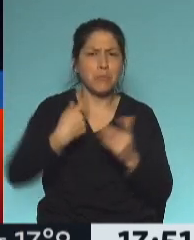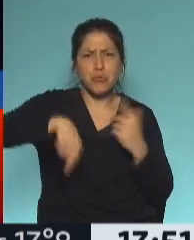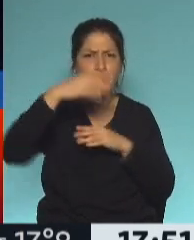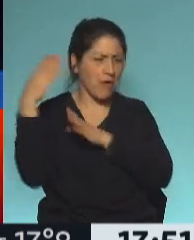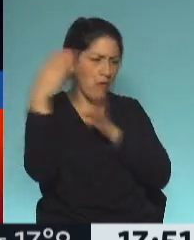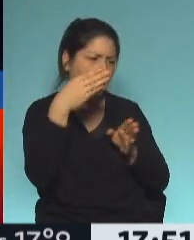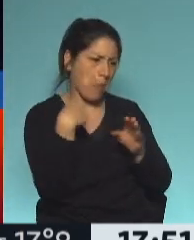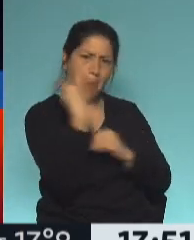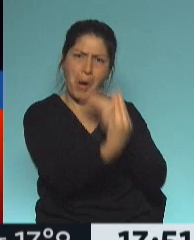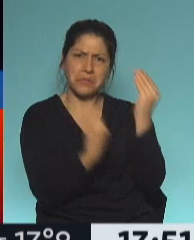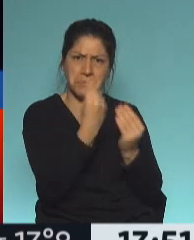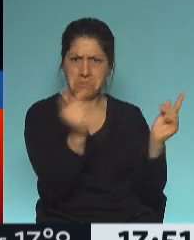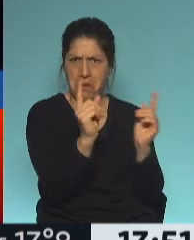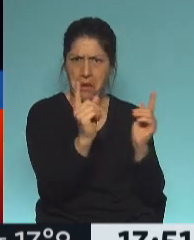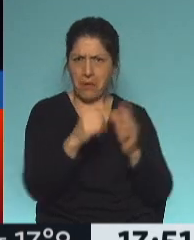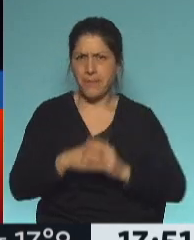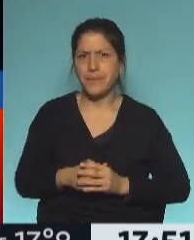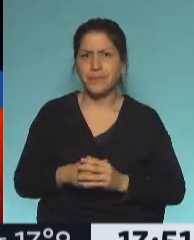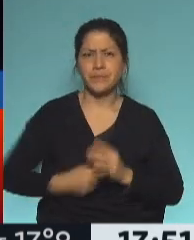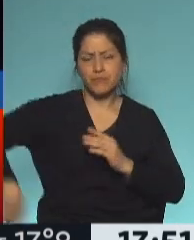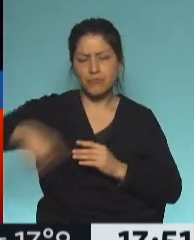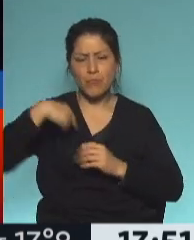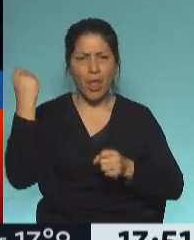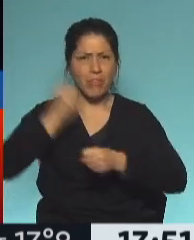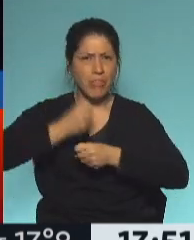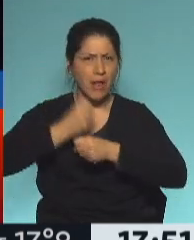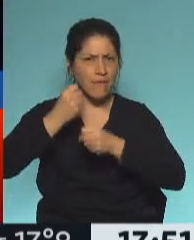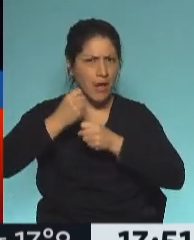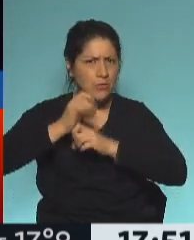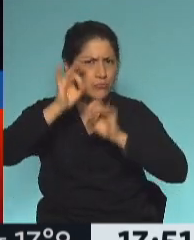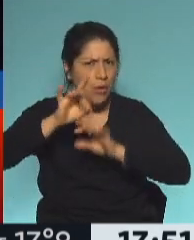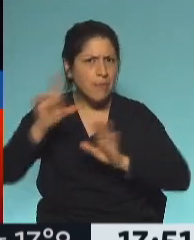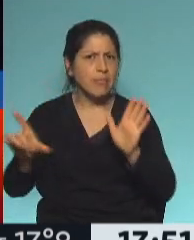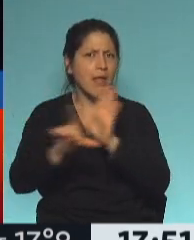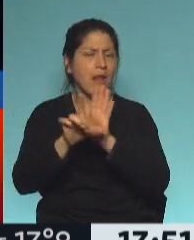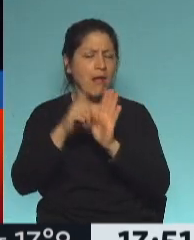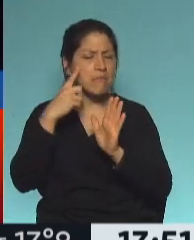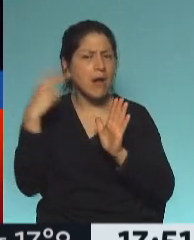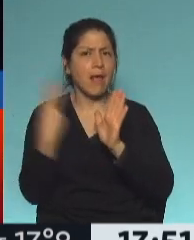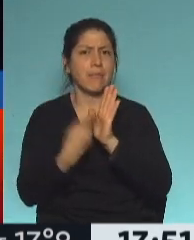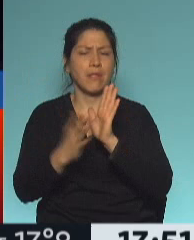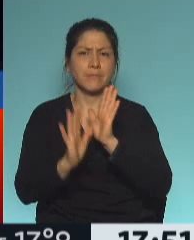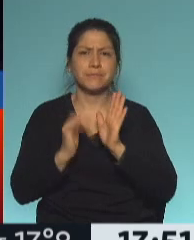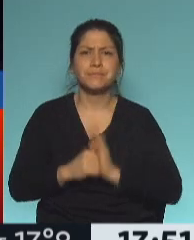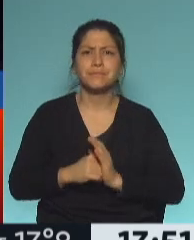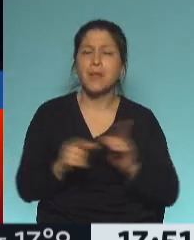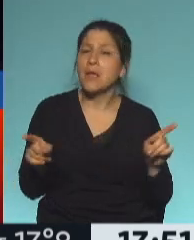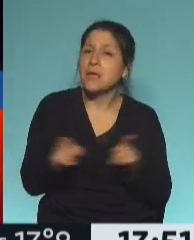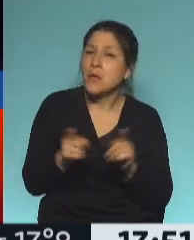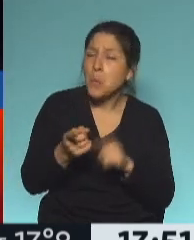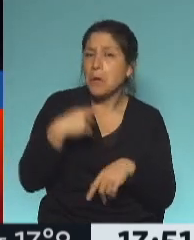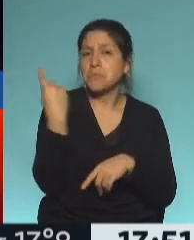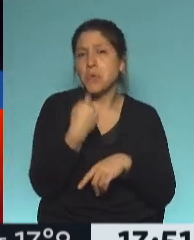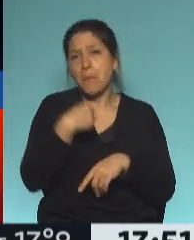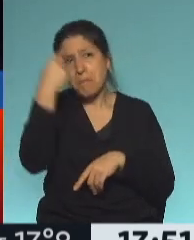در شورای نگهبان هیچ وقت نظرسنجی نداریم و عرض کردم خیلی با بحث مشارکت سر و کار نداریم. ما وظیفمون اجرای